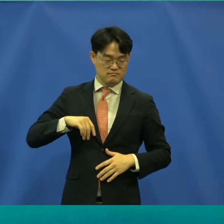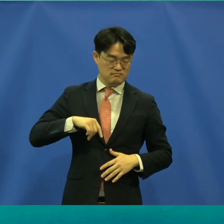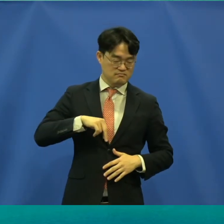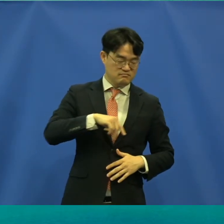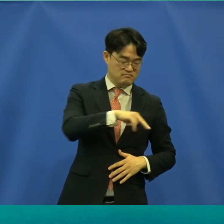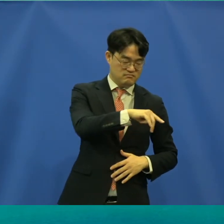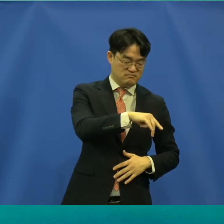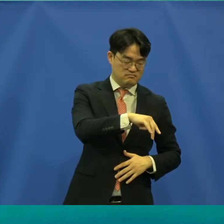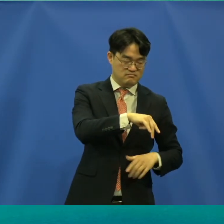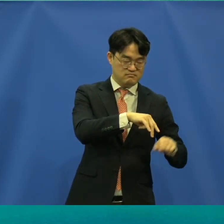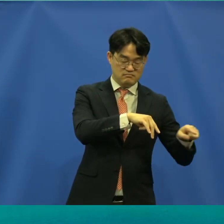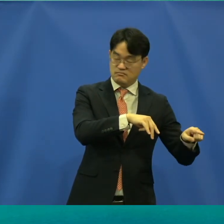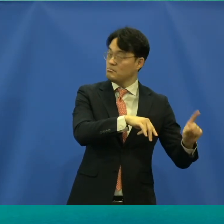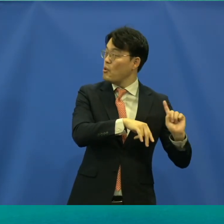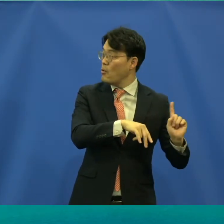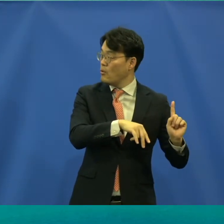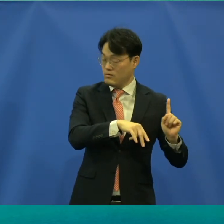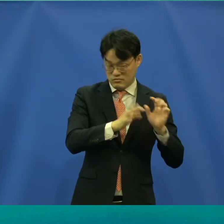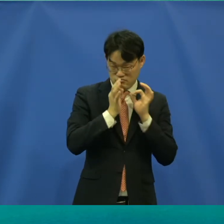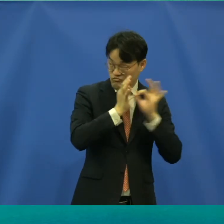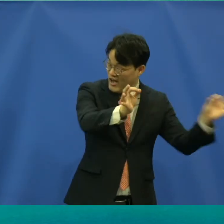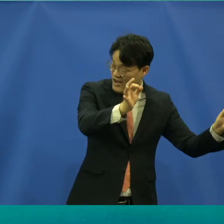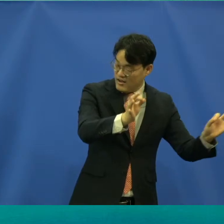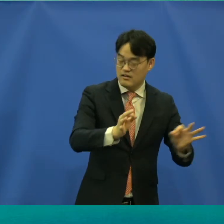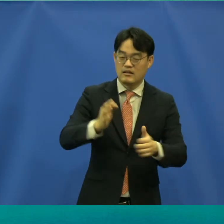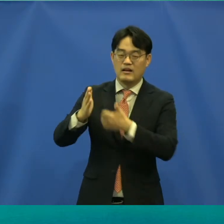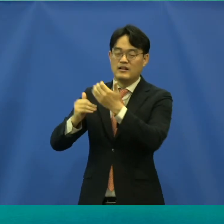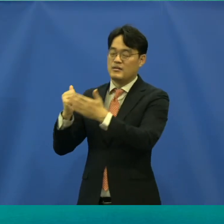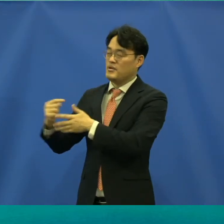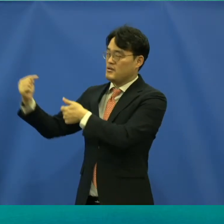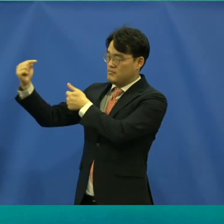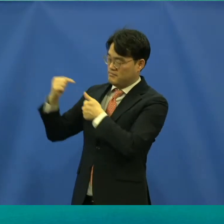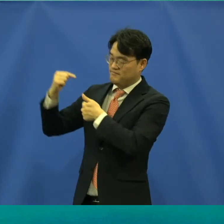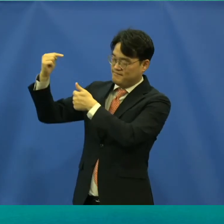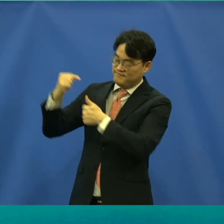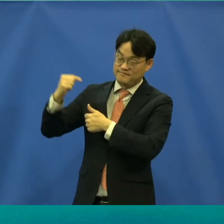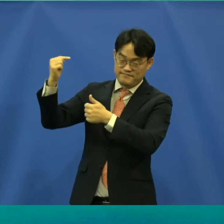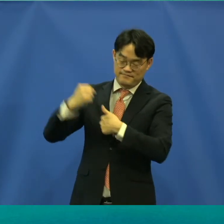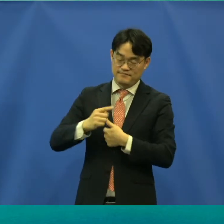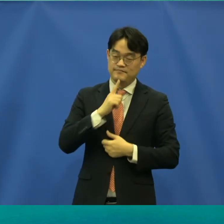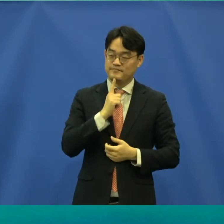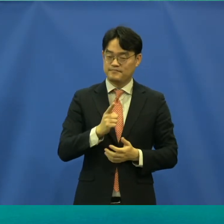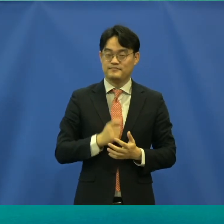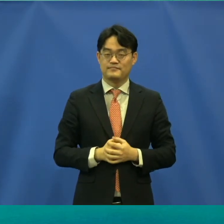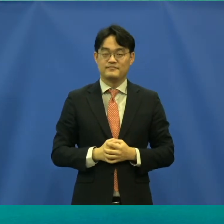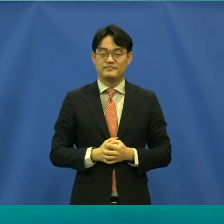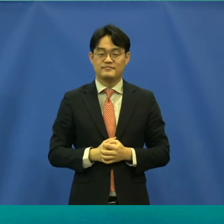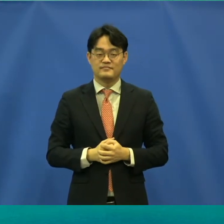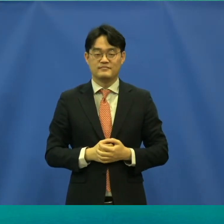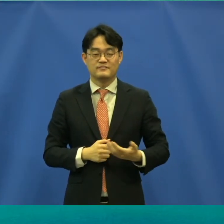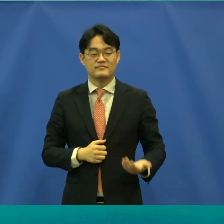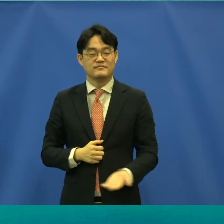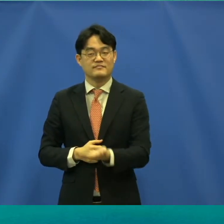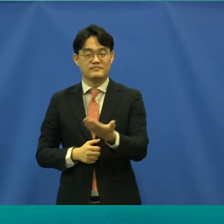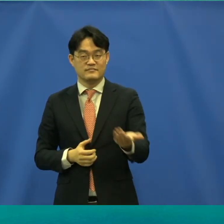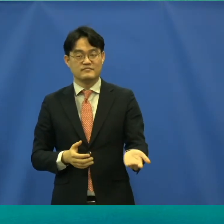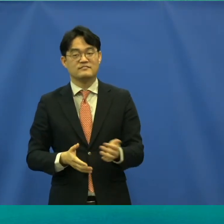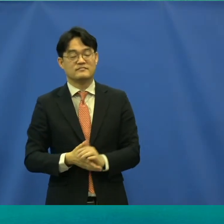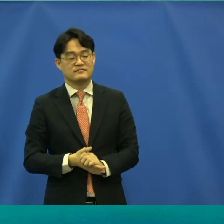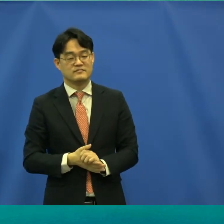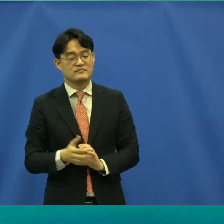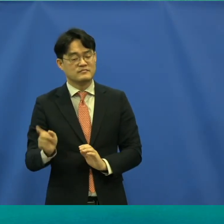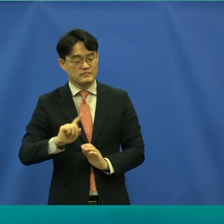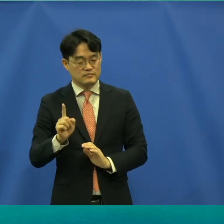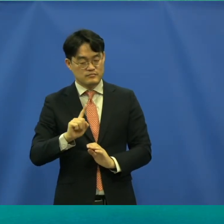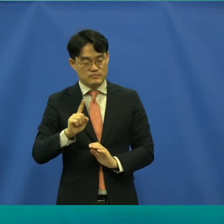그죠? 고! 가라는 거예요. 여러분, 구약은 오라라고 하는 캄이라면 신약의 모든 핵심은 고! 가라는